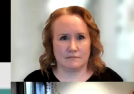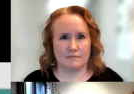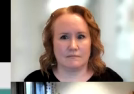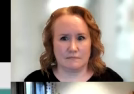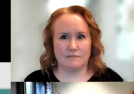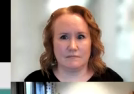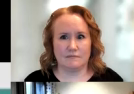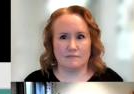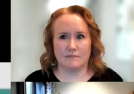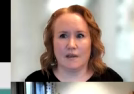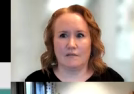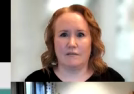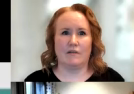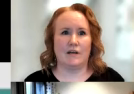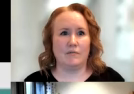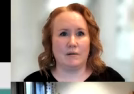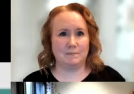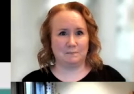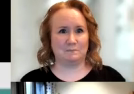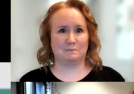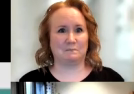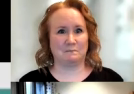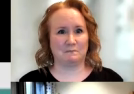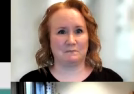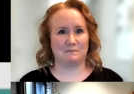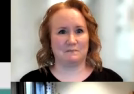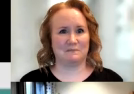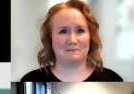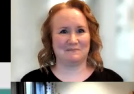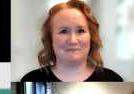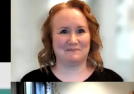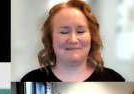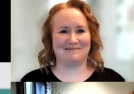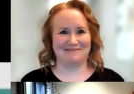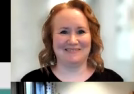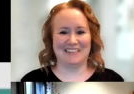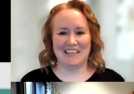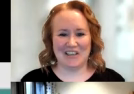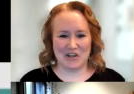framsida der tilgjengelig. Mm. Så ta den gjerne med og bruke og se den. Og, ja.